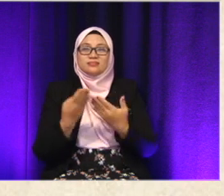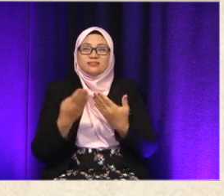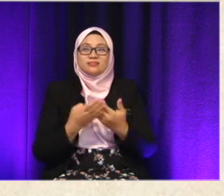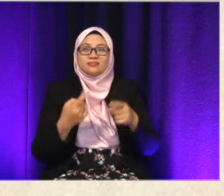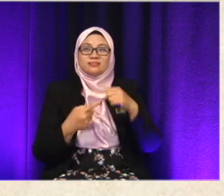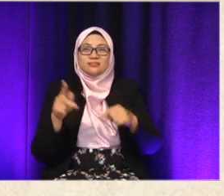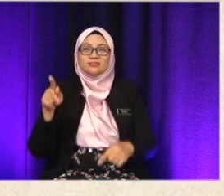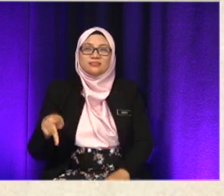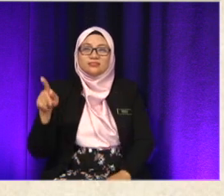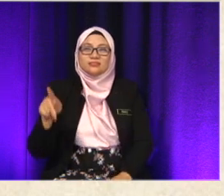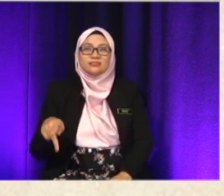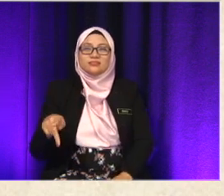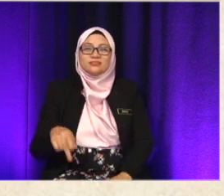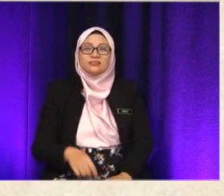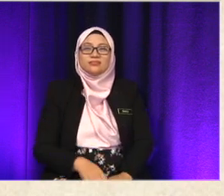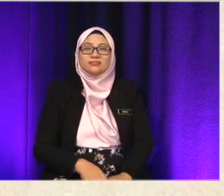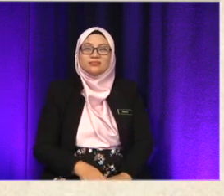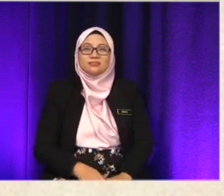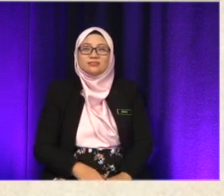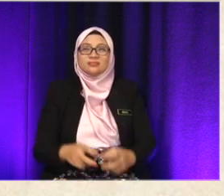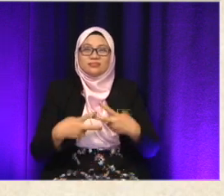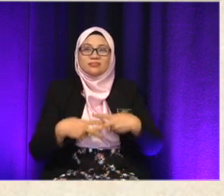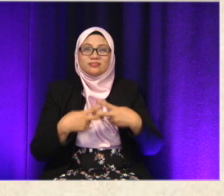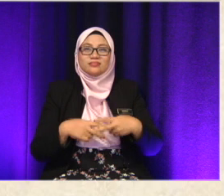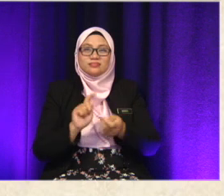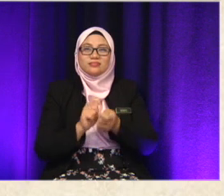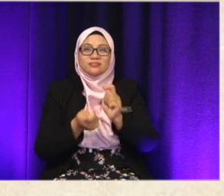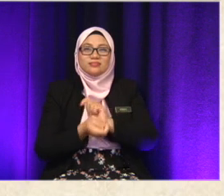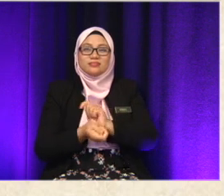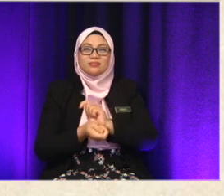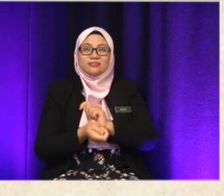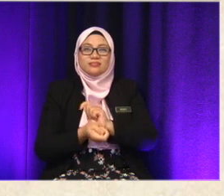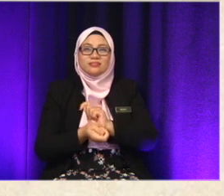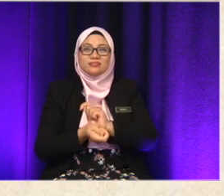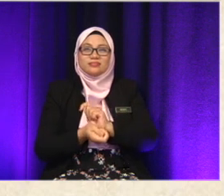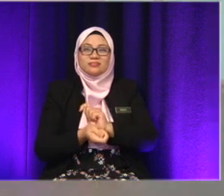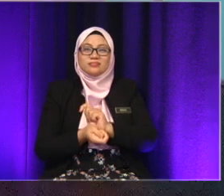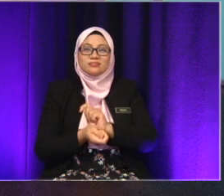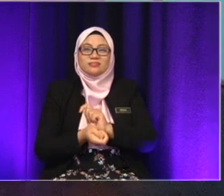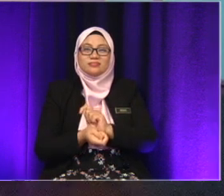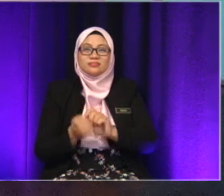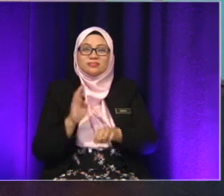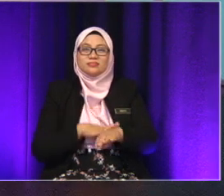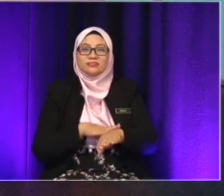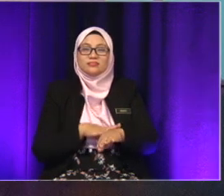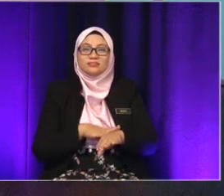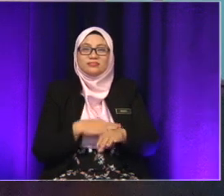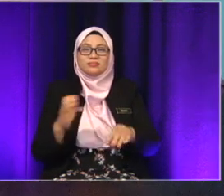pam tenaga mekanikal, dia tukar tenaga, contoh pada pam yang angin kan, tukar kepada